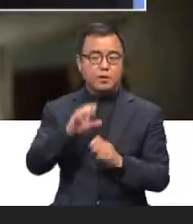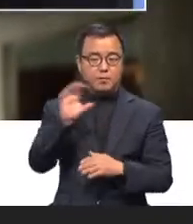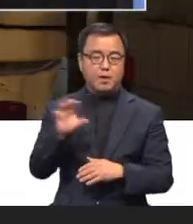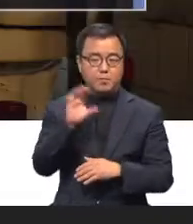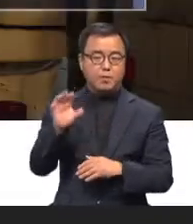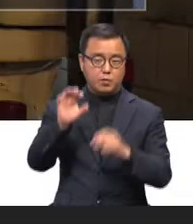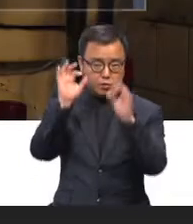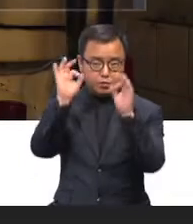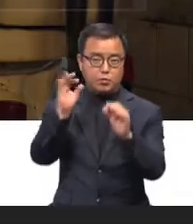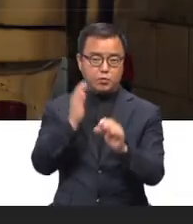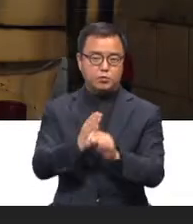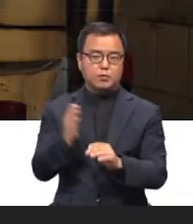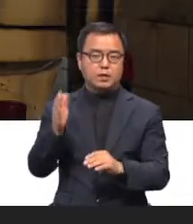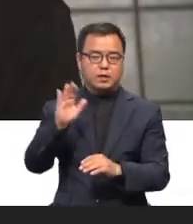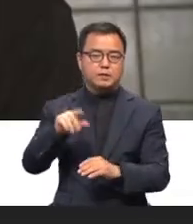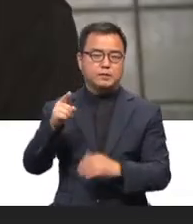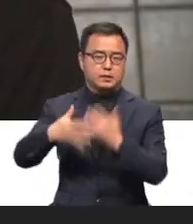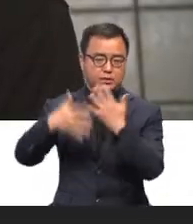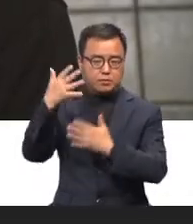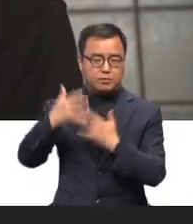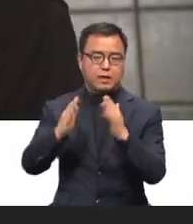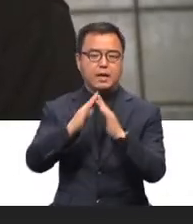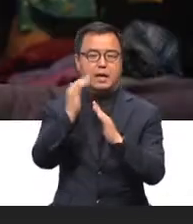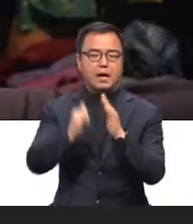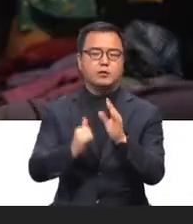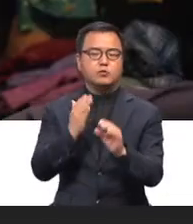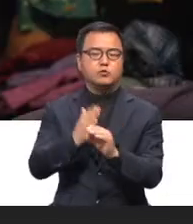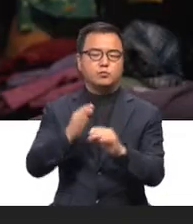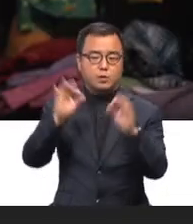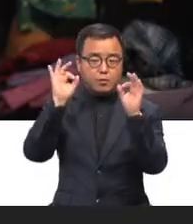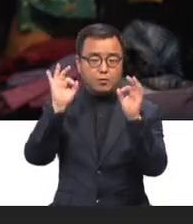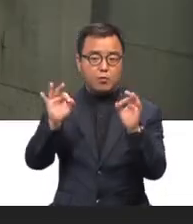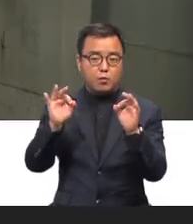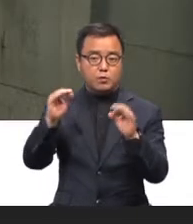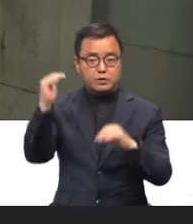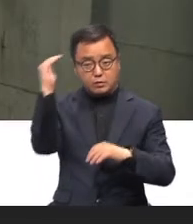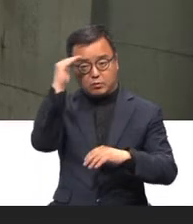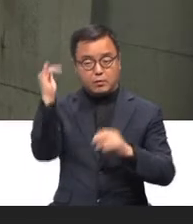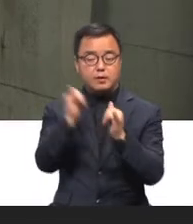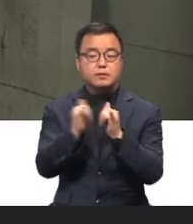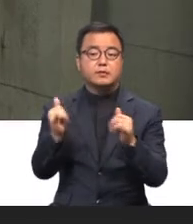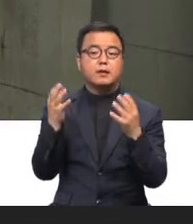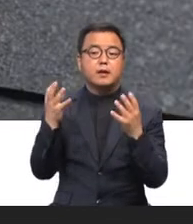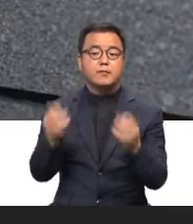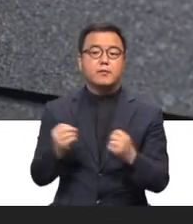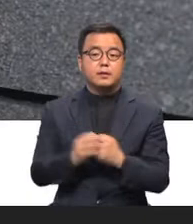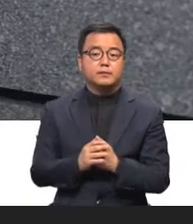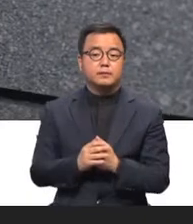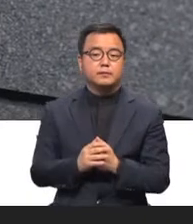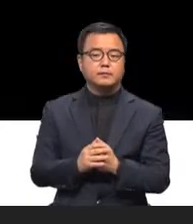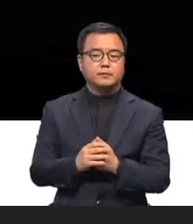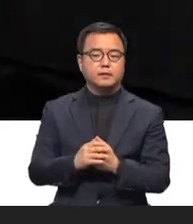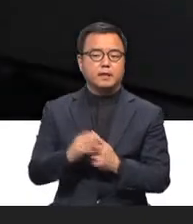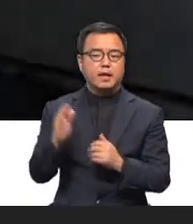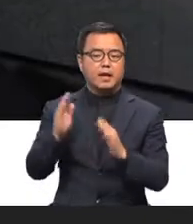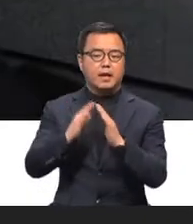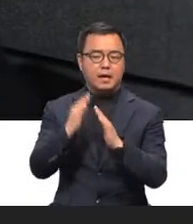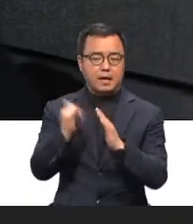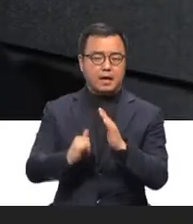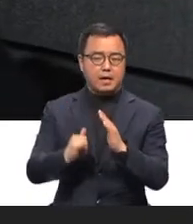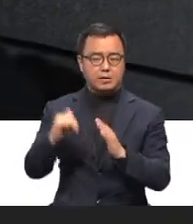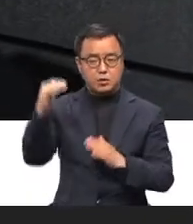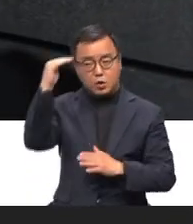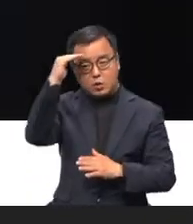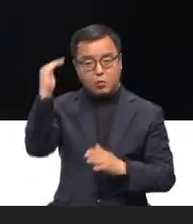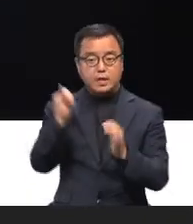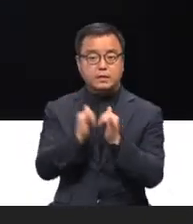예. 다만 이제 이 영화를 좀 가족 단위로 보시는 관람객들이 많은 것 같습니다. 그러니까 그 가족 관객들